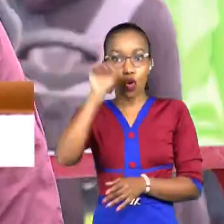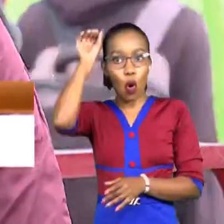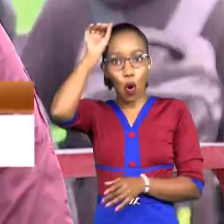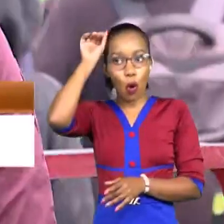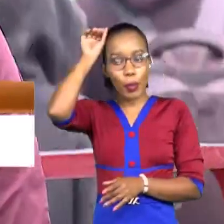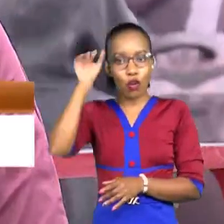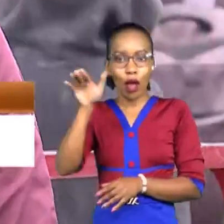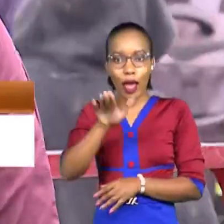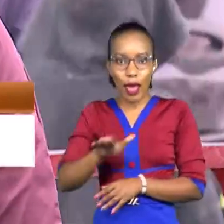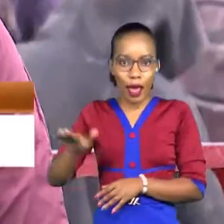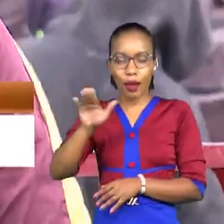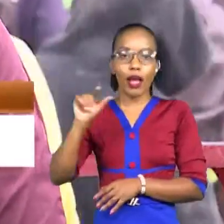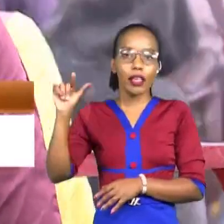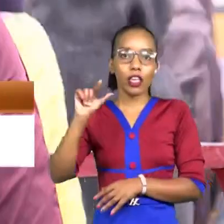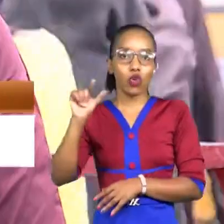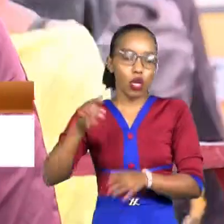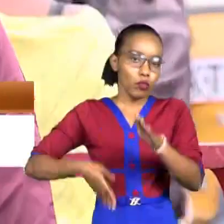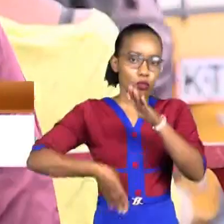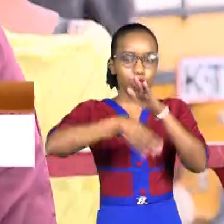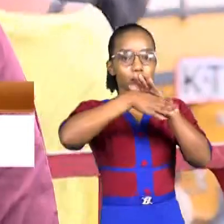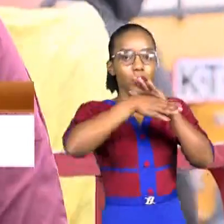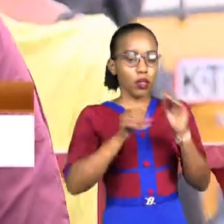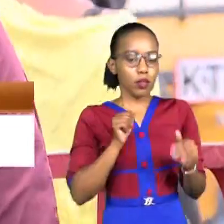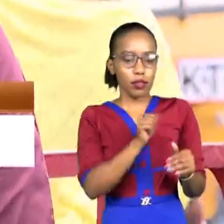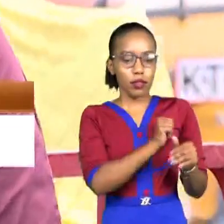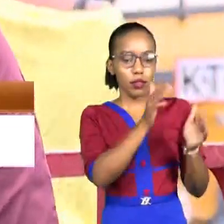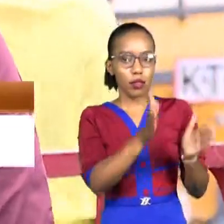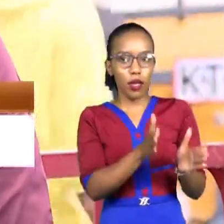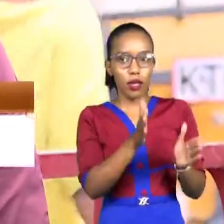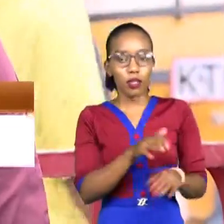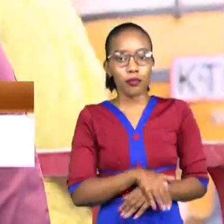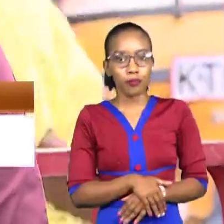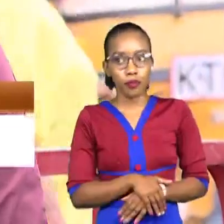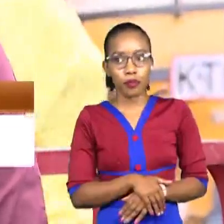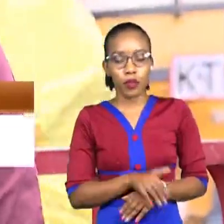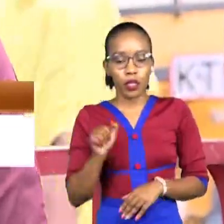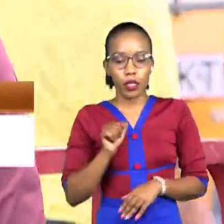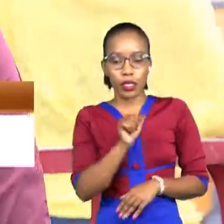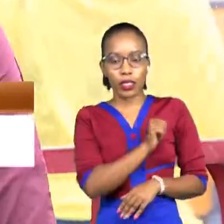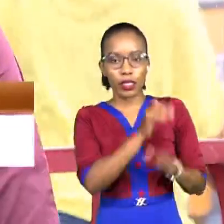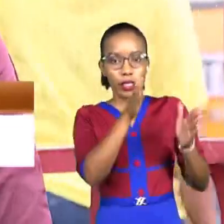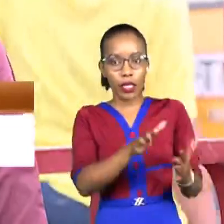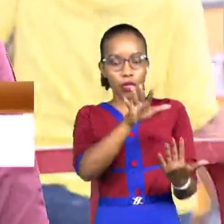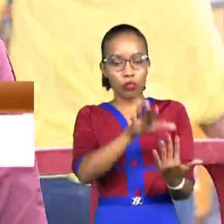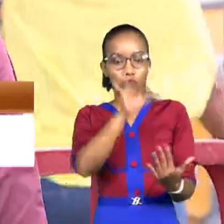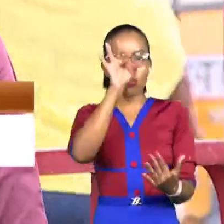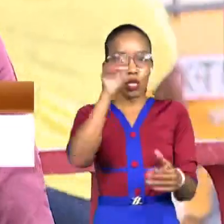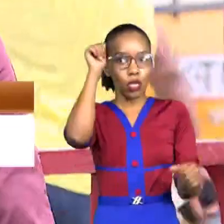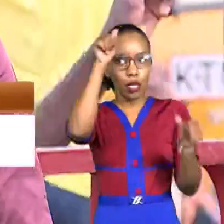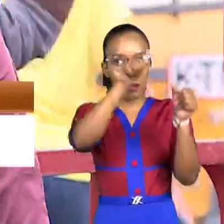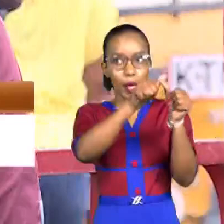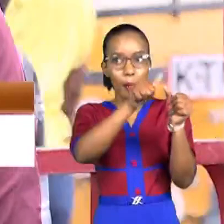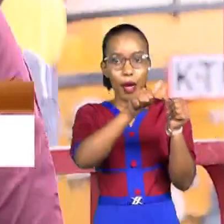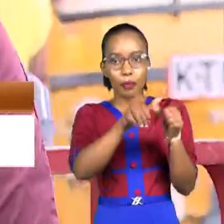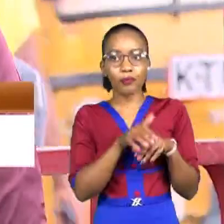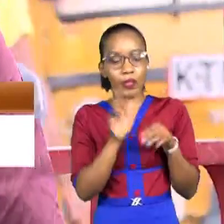wa Githurai kuhusu kungatuliwa ama kubanduliwa kwake Isaac Mwaura kutoka kwa wadhifa huo wa seneta mteule. Ikumbukwe kwamba hatua